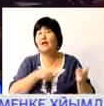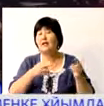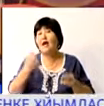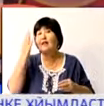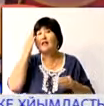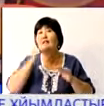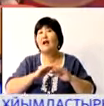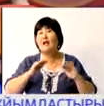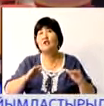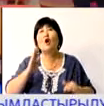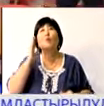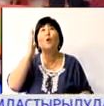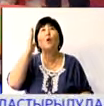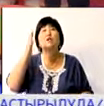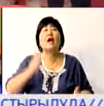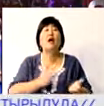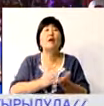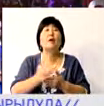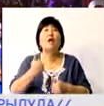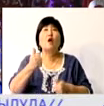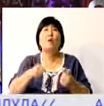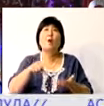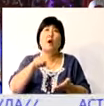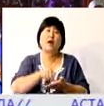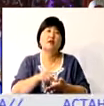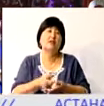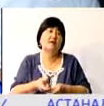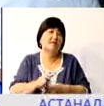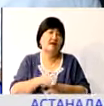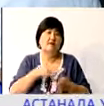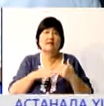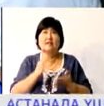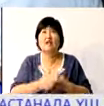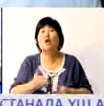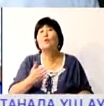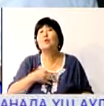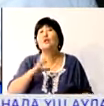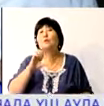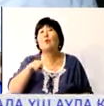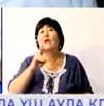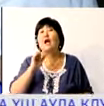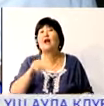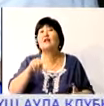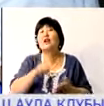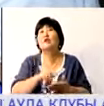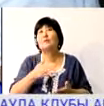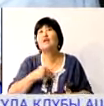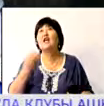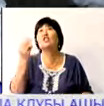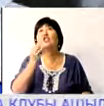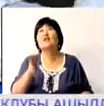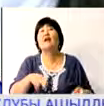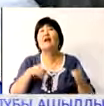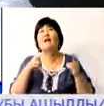талантты бүлдіршіндер болашаққа бағдар берер байқауға қатысқандарына дән риза. Біз Ботақанға қатысуын, біз шелден